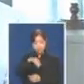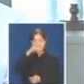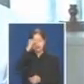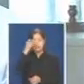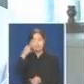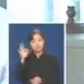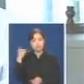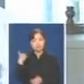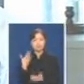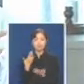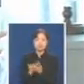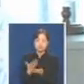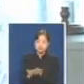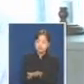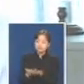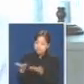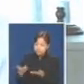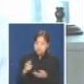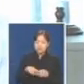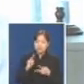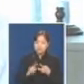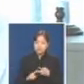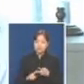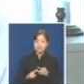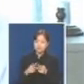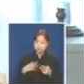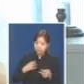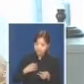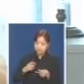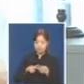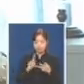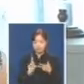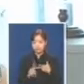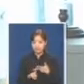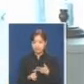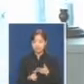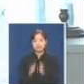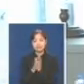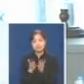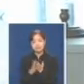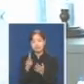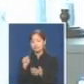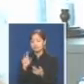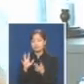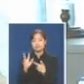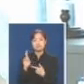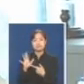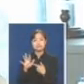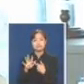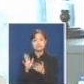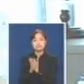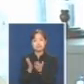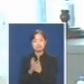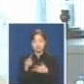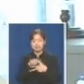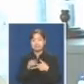ราให้เสื้อผ้าใช่ไหมครับเราให้ตำราเรียนต่อคือที่เรามาทำตอนหลังเนี่ยแต่ว่าปัญหาก็คือว่า